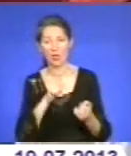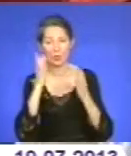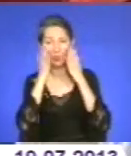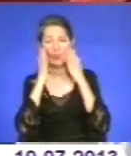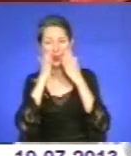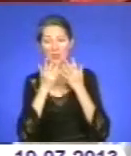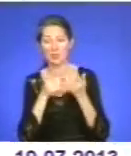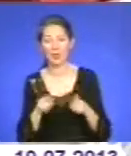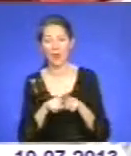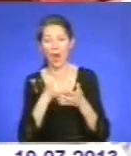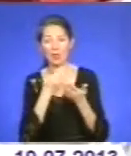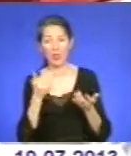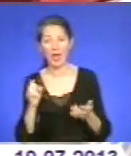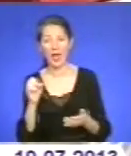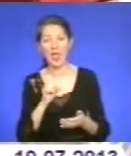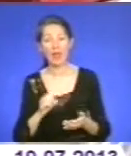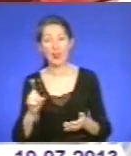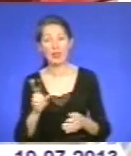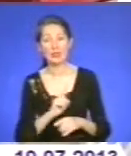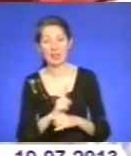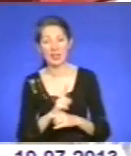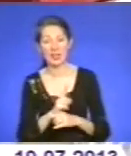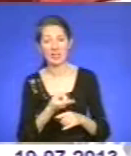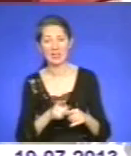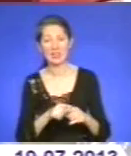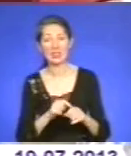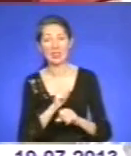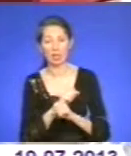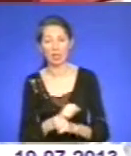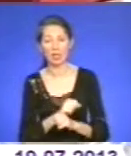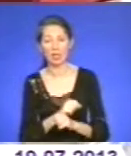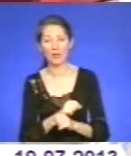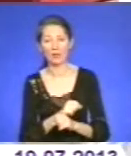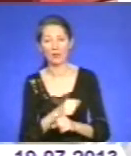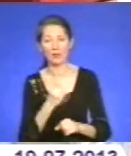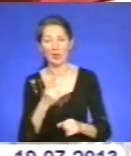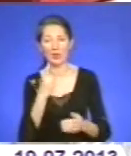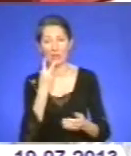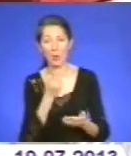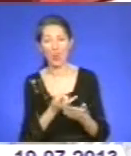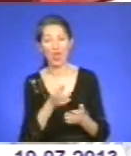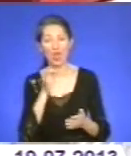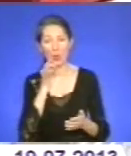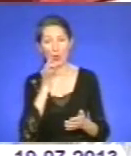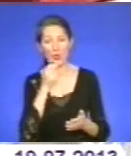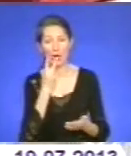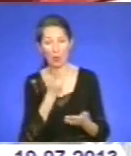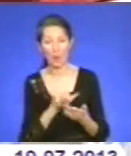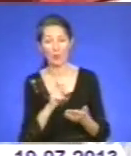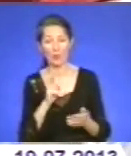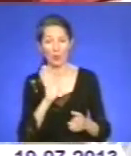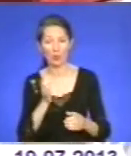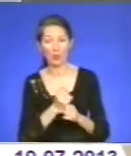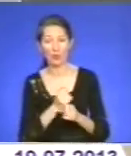Ну такого немає. Європейський стандарт цієї стояночки, так що. На перший погляд подобається, побачимо, як вона буде